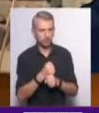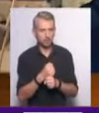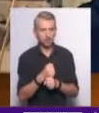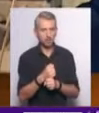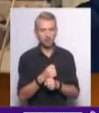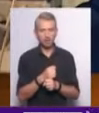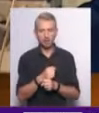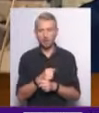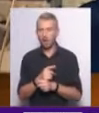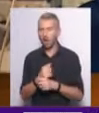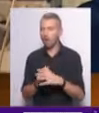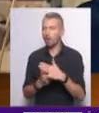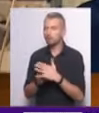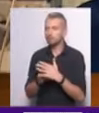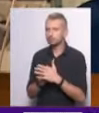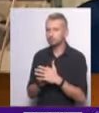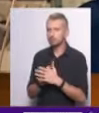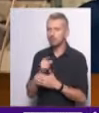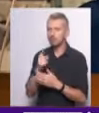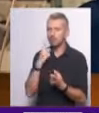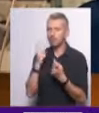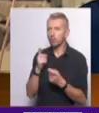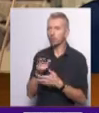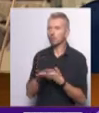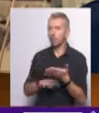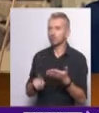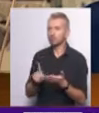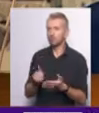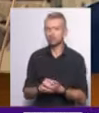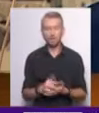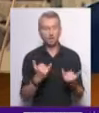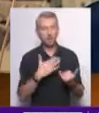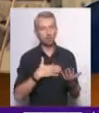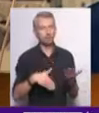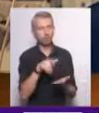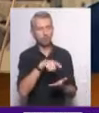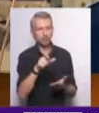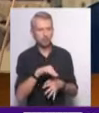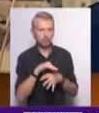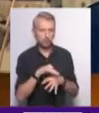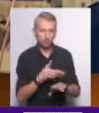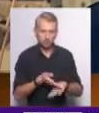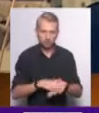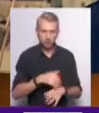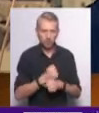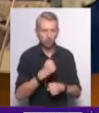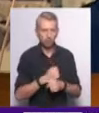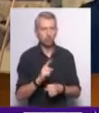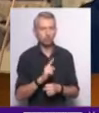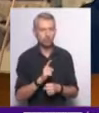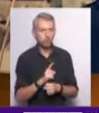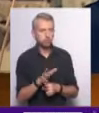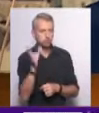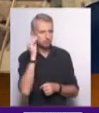приводити цієї інформації, яким чином будете діяти? Тобто зараз мої помічники ведуть дуже клопітку роботу для того, щоб на фоні